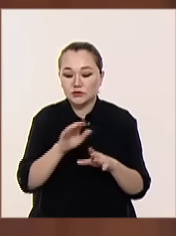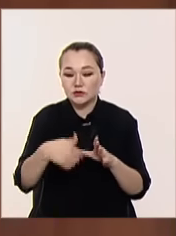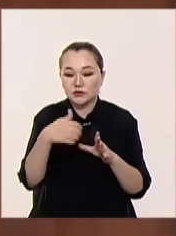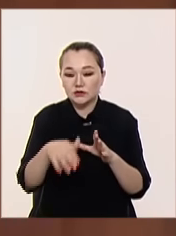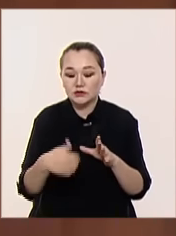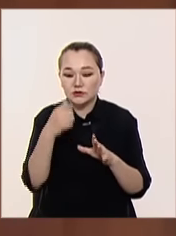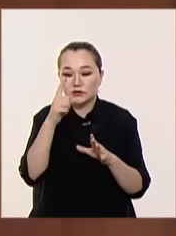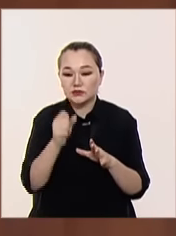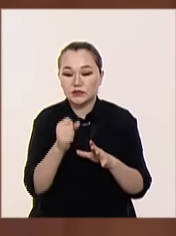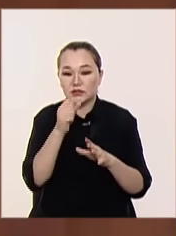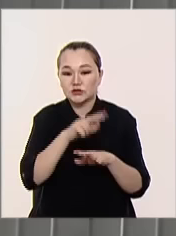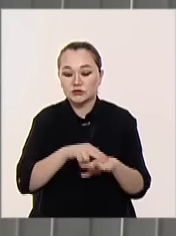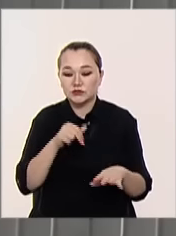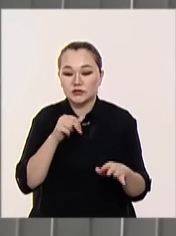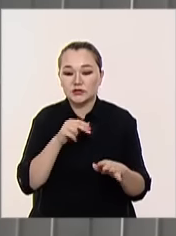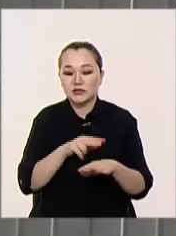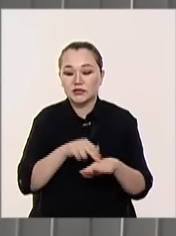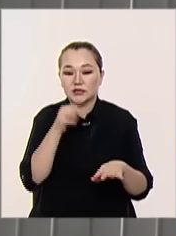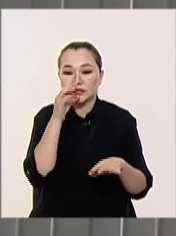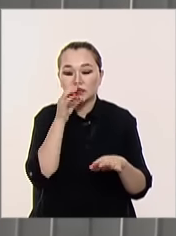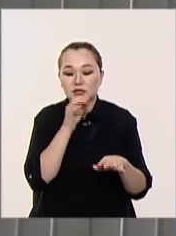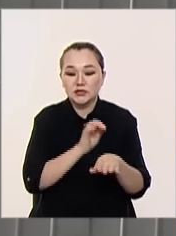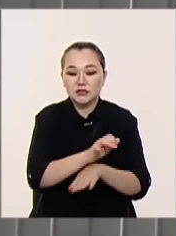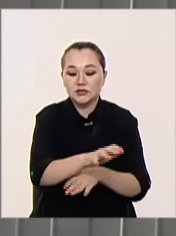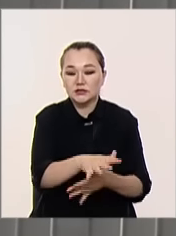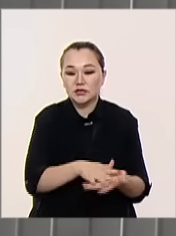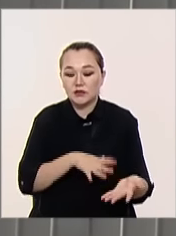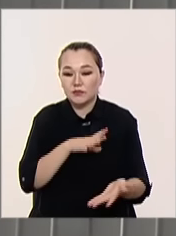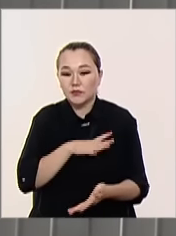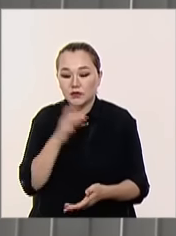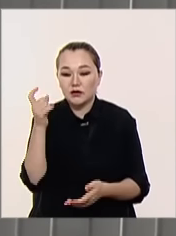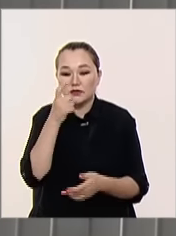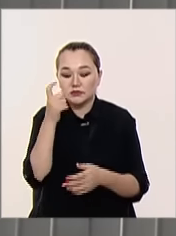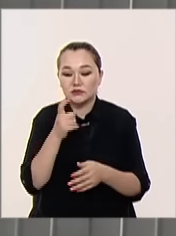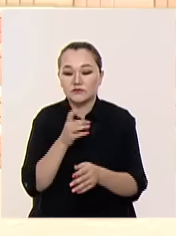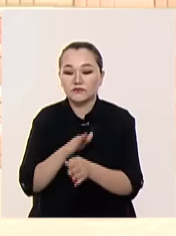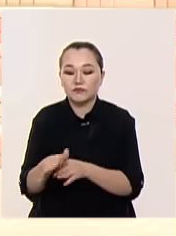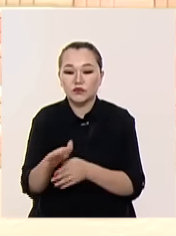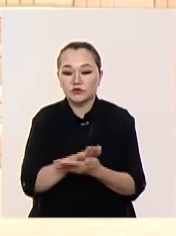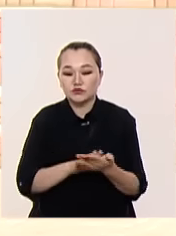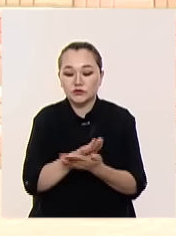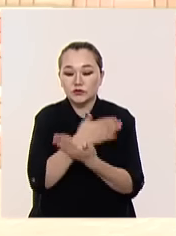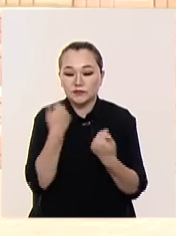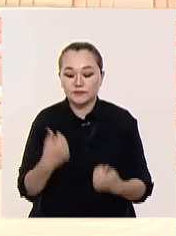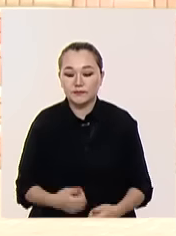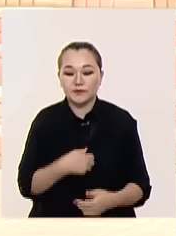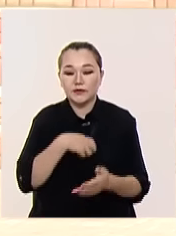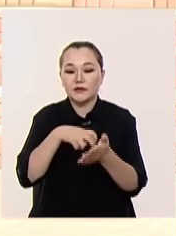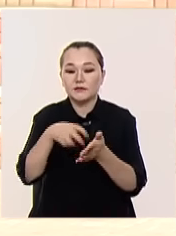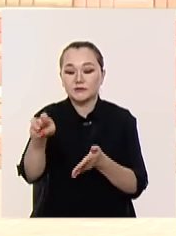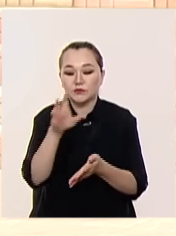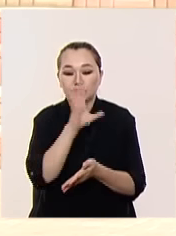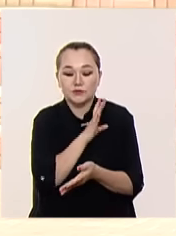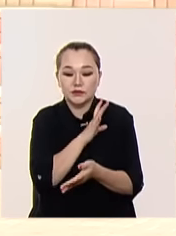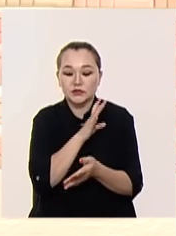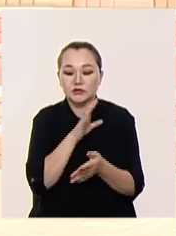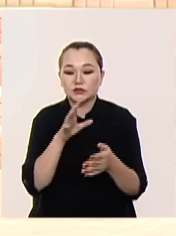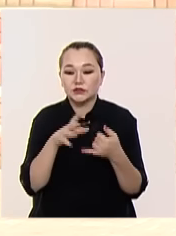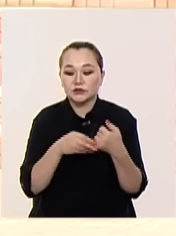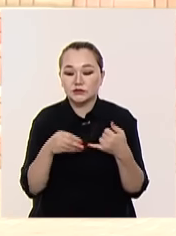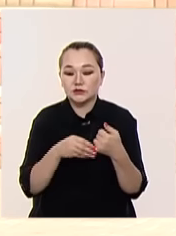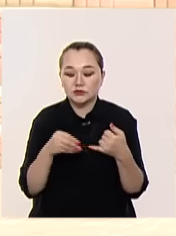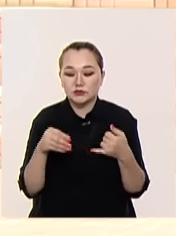үшін жер инспекциясына хат жолдапты. Бірақ әзірге жер иесіне шара болмады деп отыр. Біз оларға хат жолдадық,